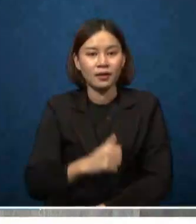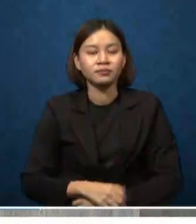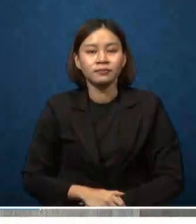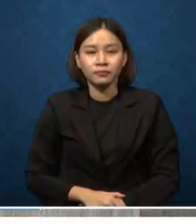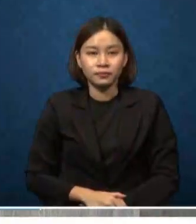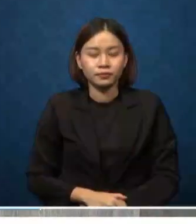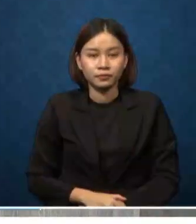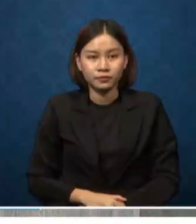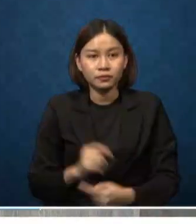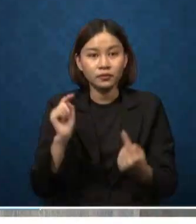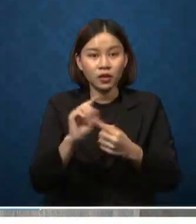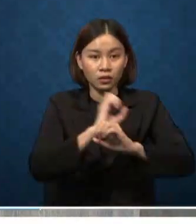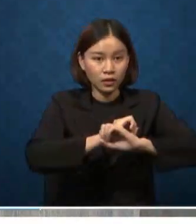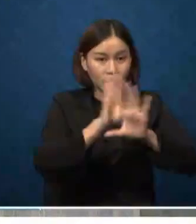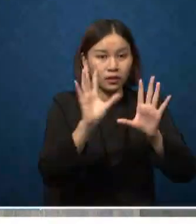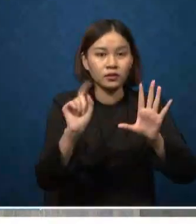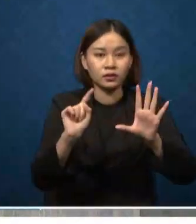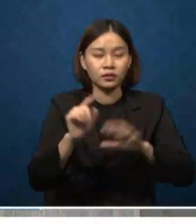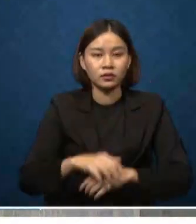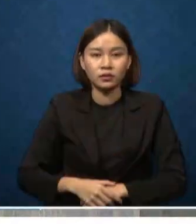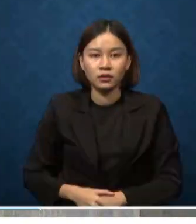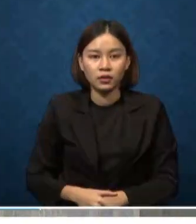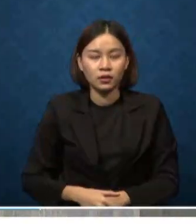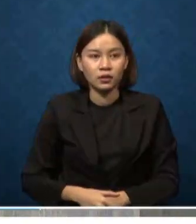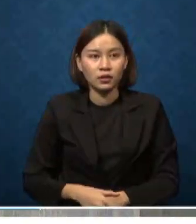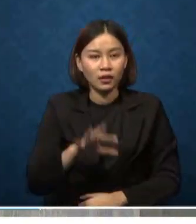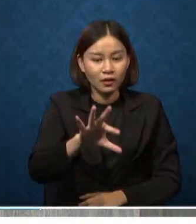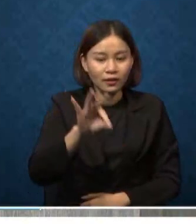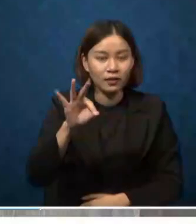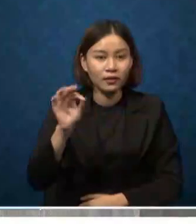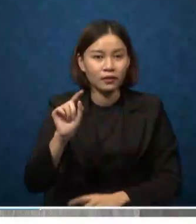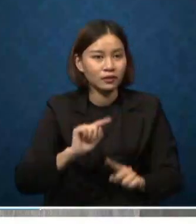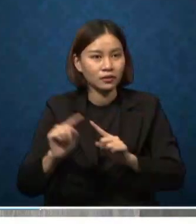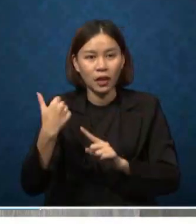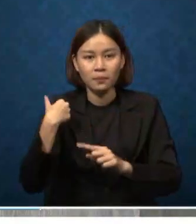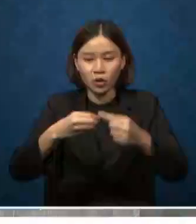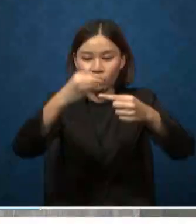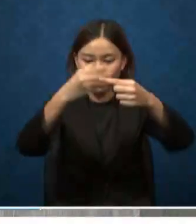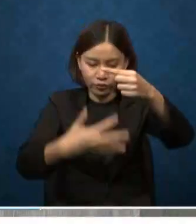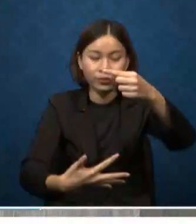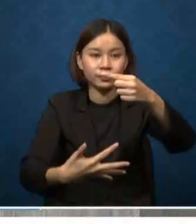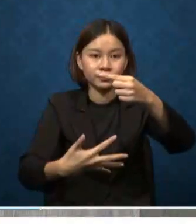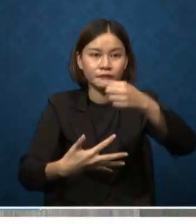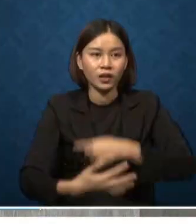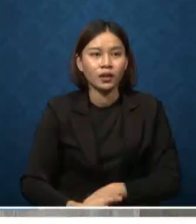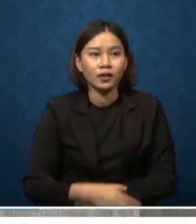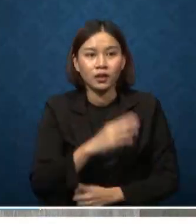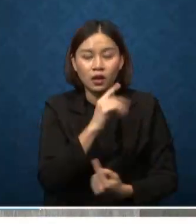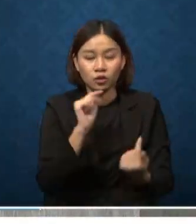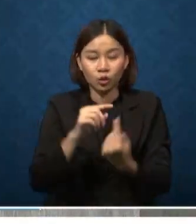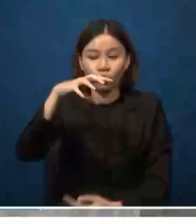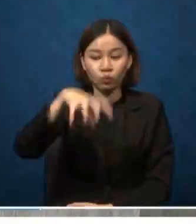รูปธรรมนะครับผมคิดว่าเราจะหยิบเรื่องอะไรมามากมายเลยครับถ้าจะเอาเรื่อง